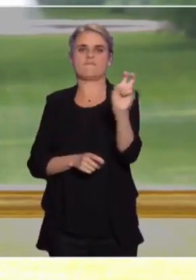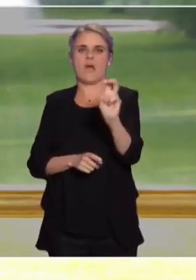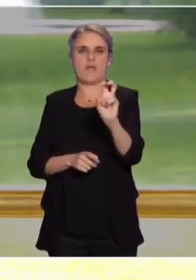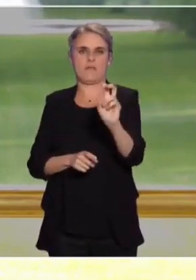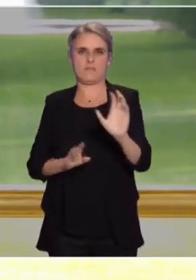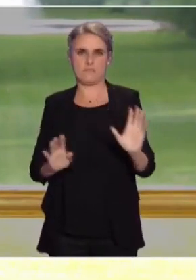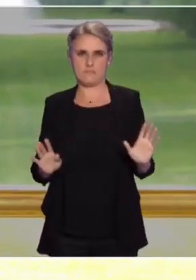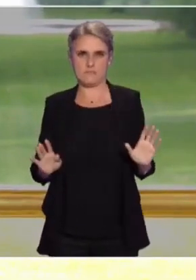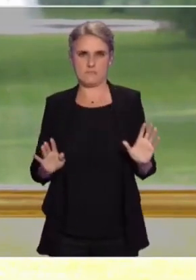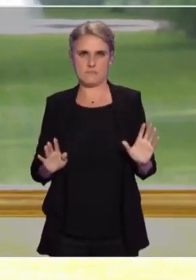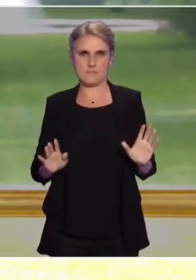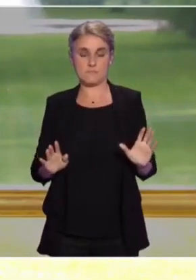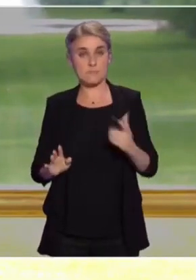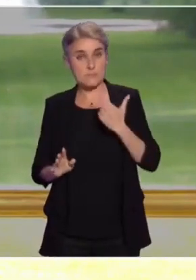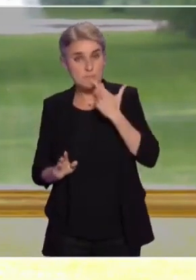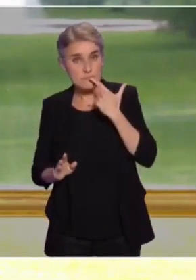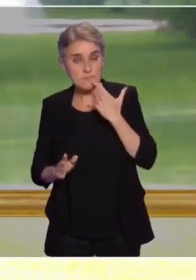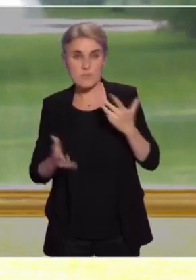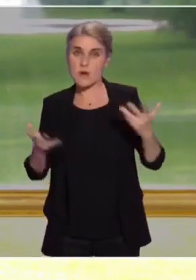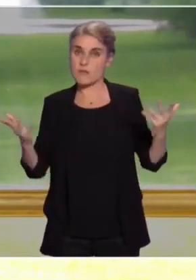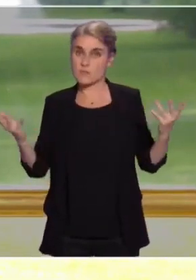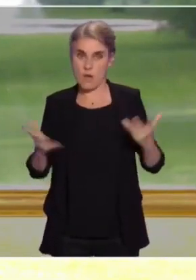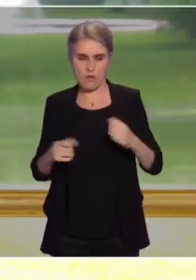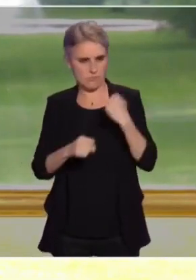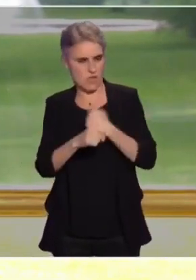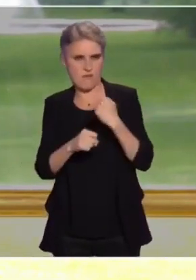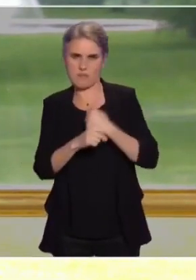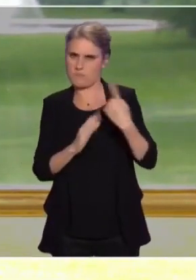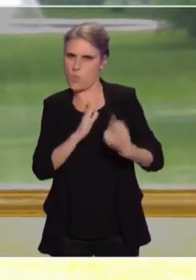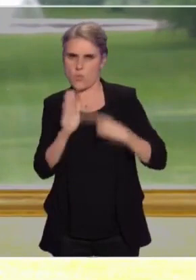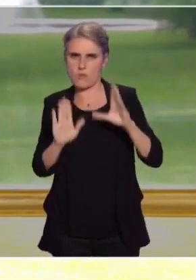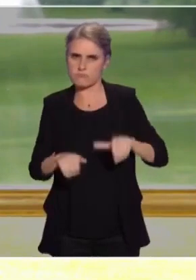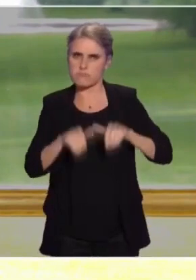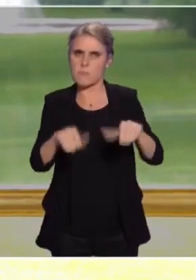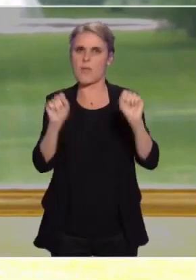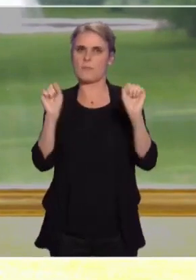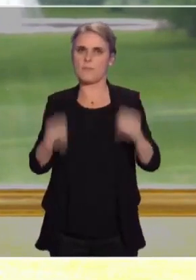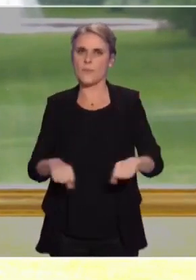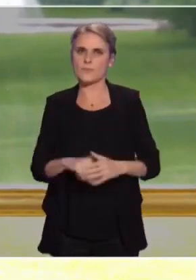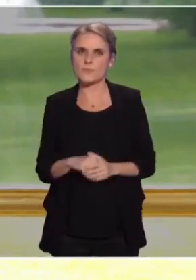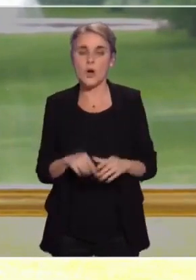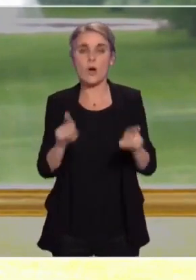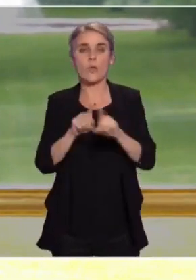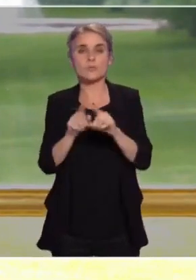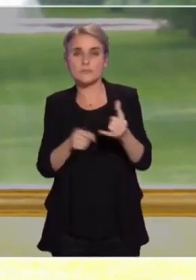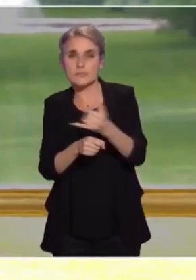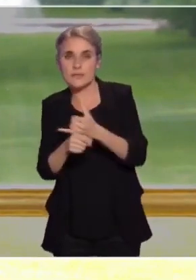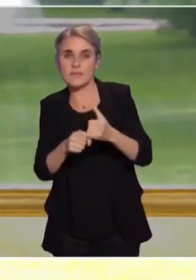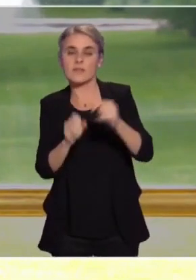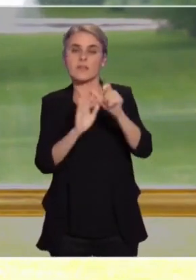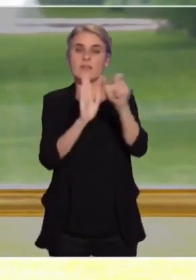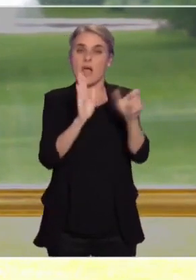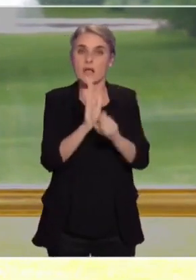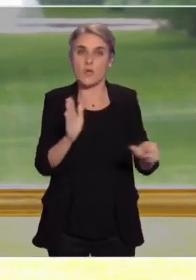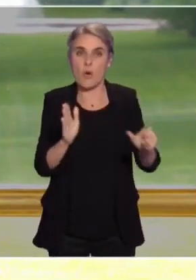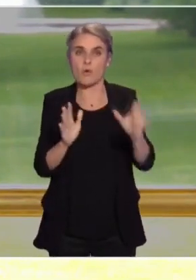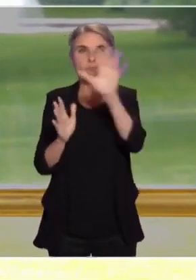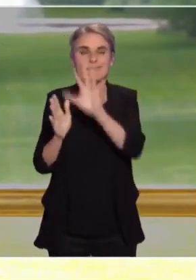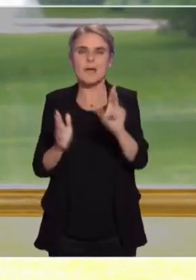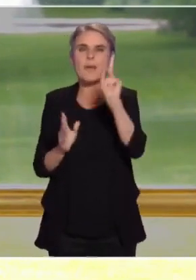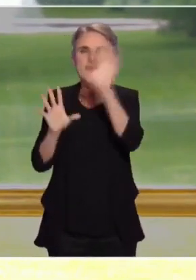permettra notamment une reprise plus forte du travail et la réouverture des cafés et restaurants en ile de